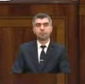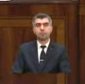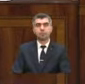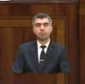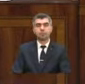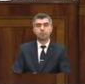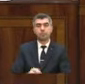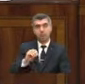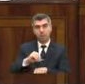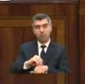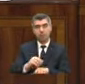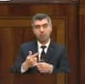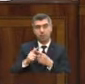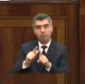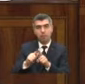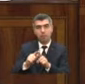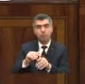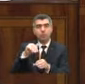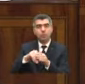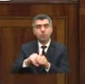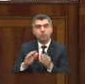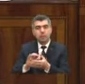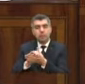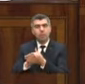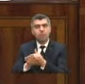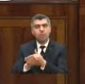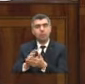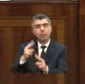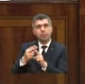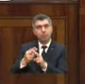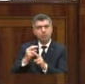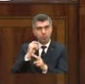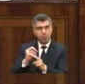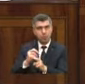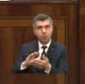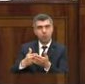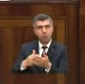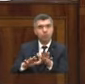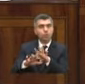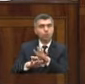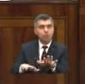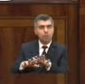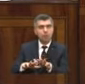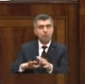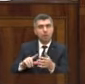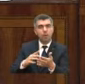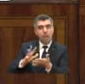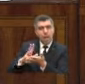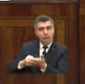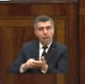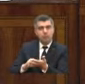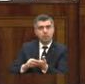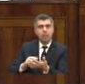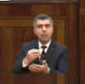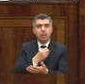ثم الاستمرارية في صندوق التماسك الاجتماعي اللي اليوم ولا سميتو صندوق التماسك الاجتماعي والحماية الاجتماعية، اللي فيه الراميد وفيه الأرامل